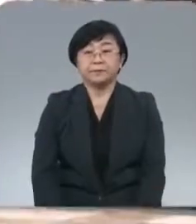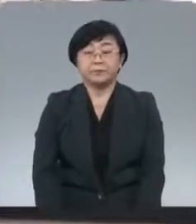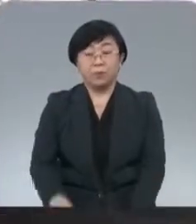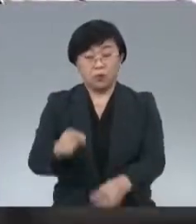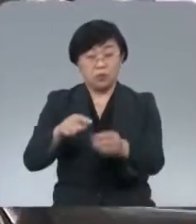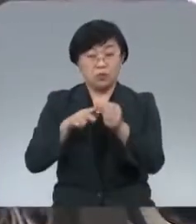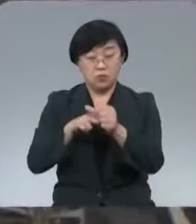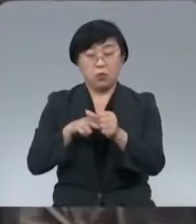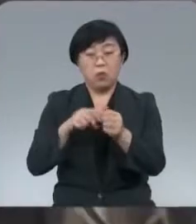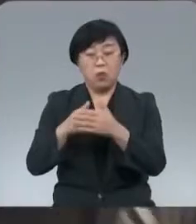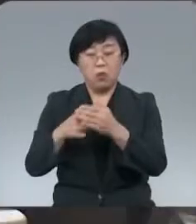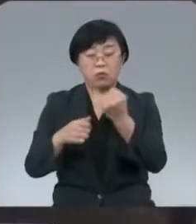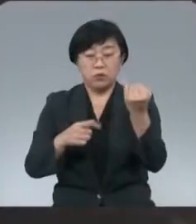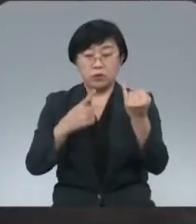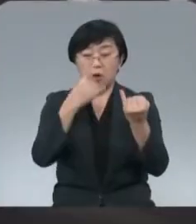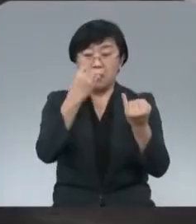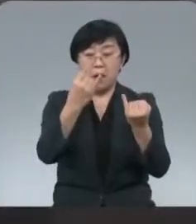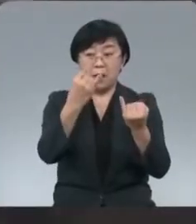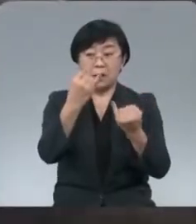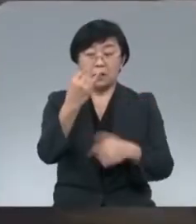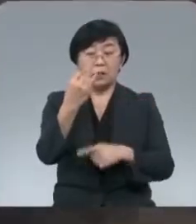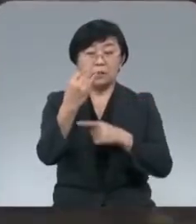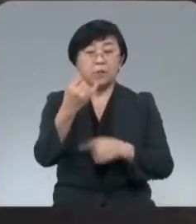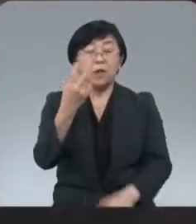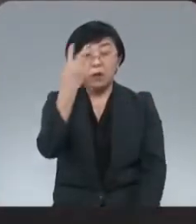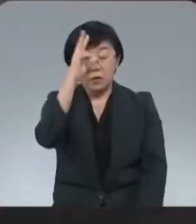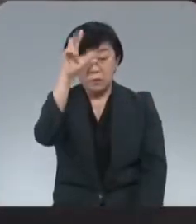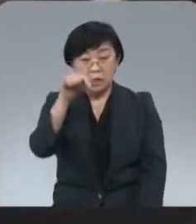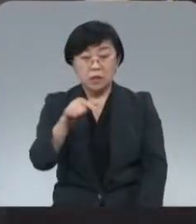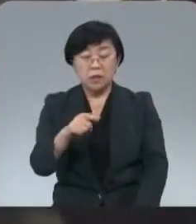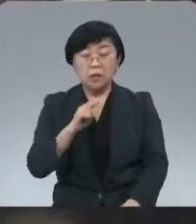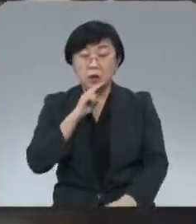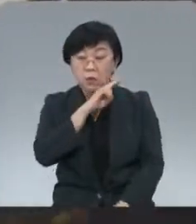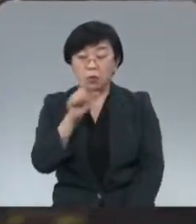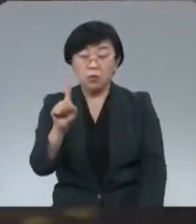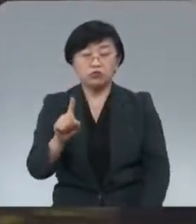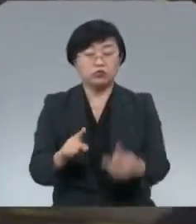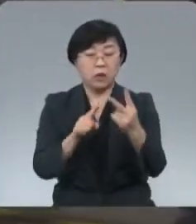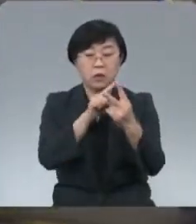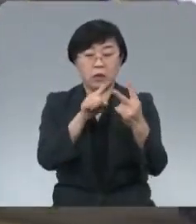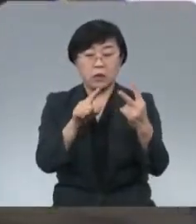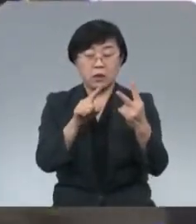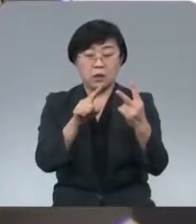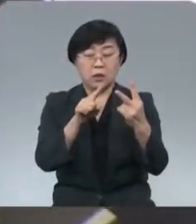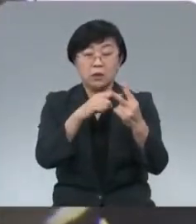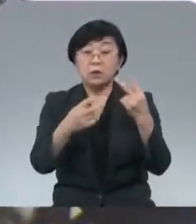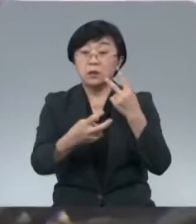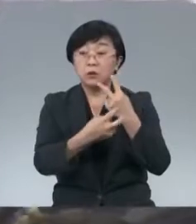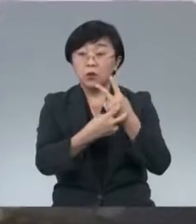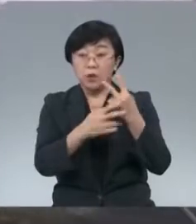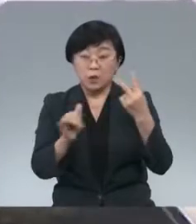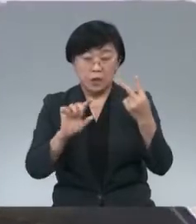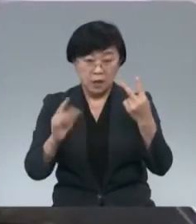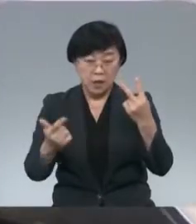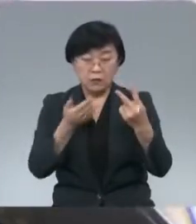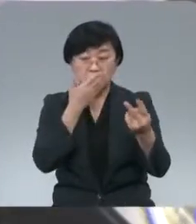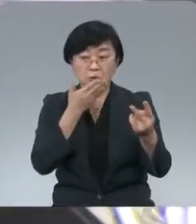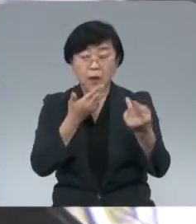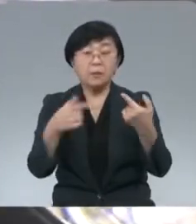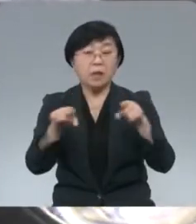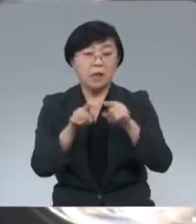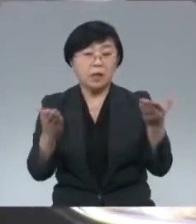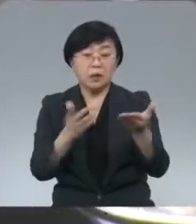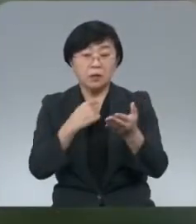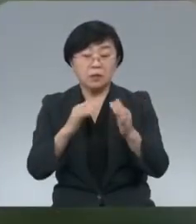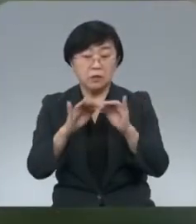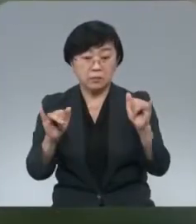윤석열 후보의 장모 최윤순 씨에게 검찰이 적용한 혐의는 크게 두 가지입니다. 먼저 의료인이 아닌데도 동업자로 알려진 주모 씨